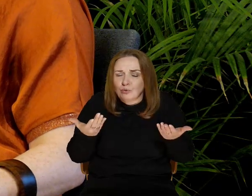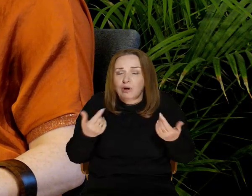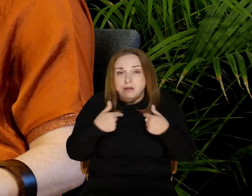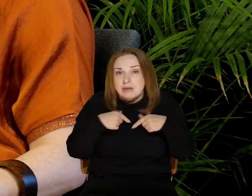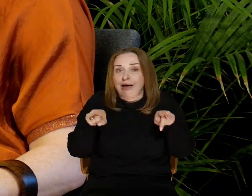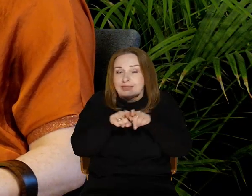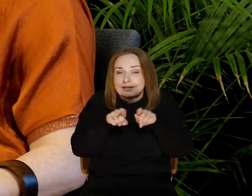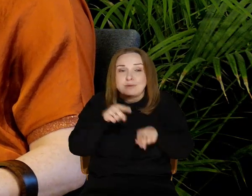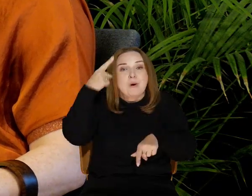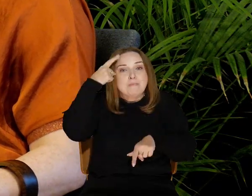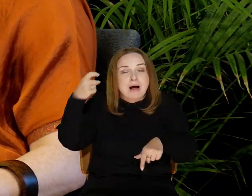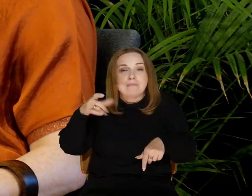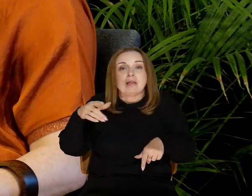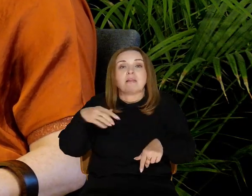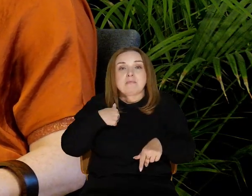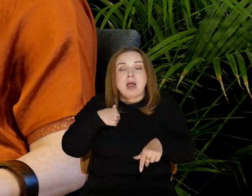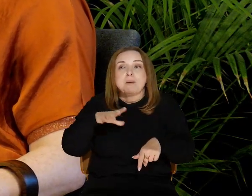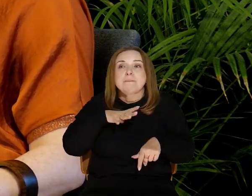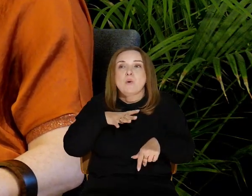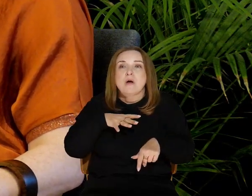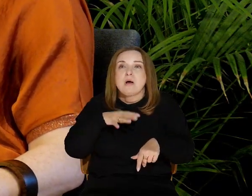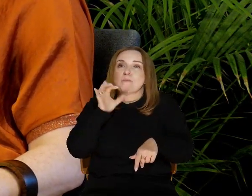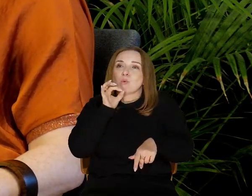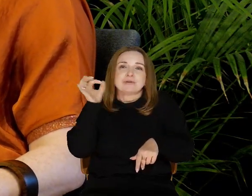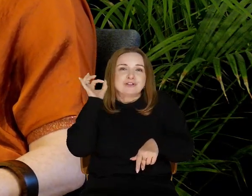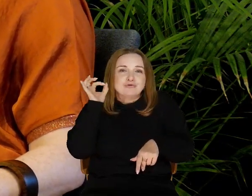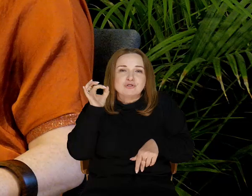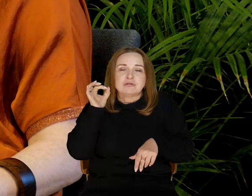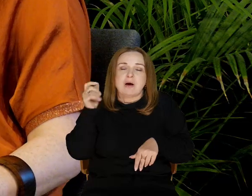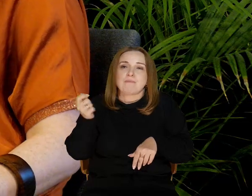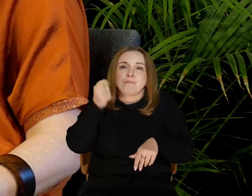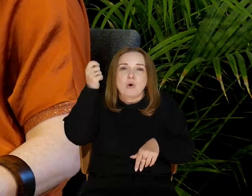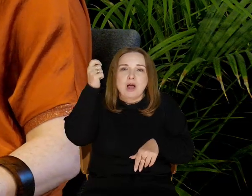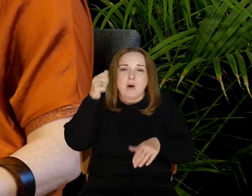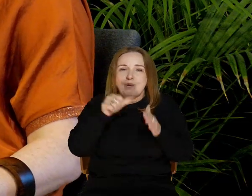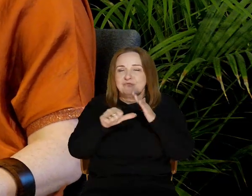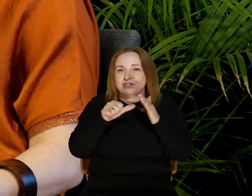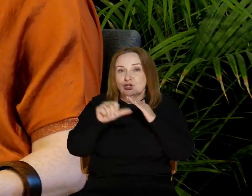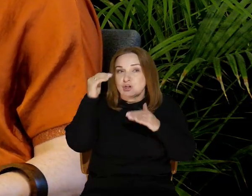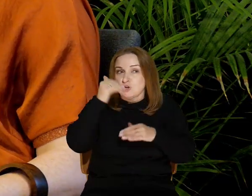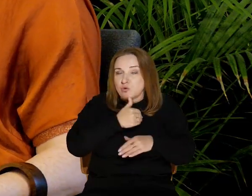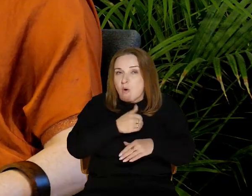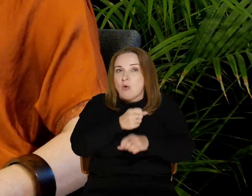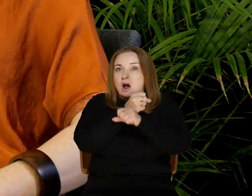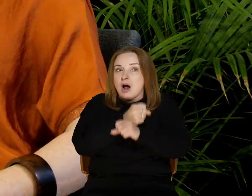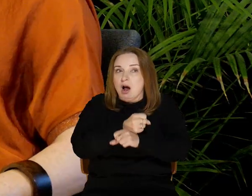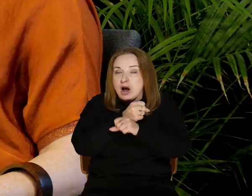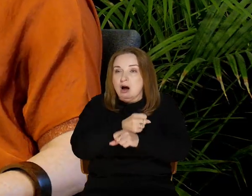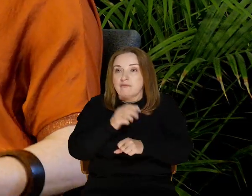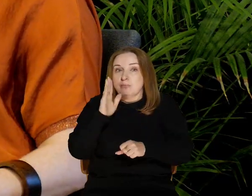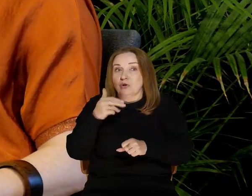zresztą pobyt w Auschwitz jako nastolatka ze szkołą, gdzie no, skończyło się